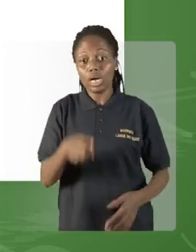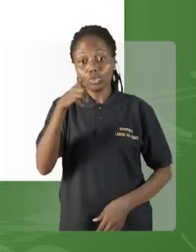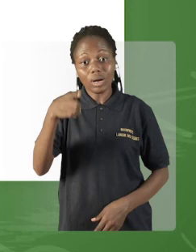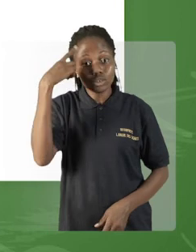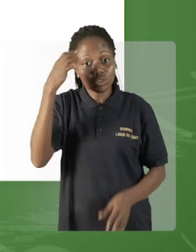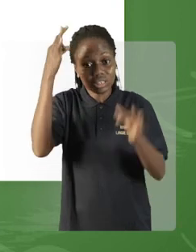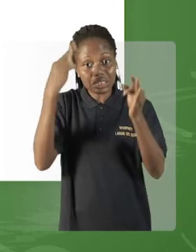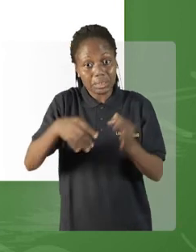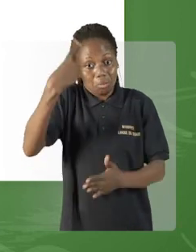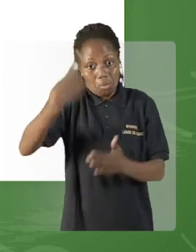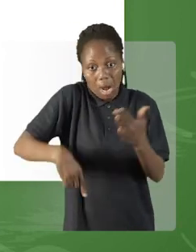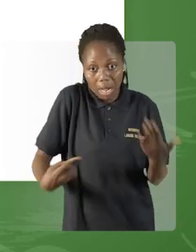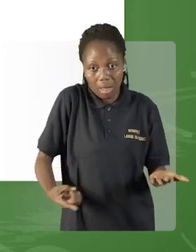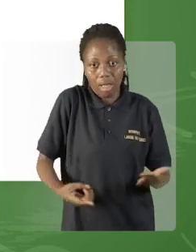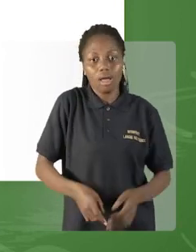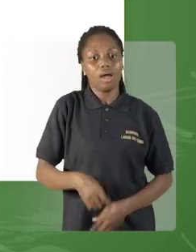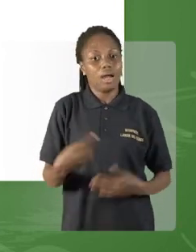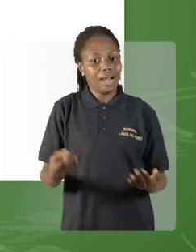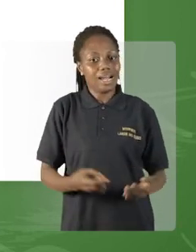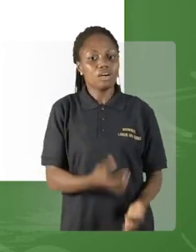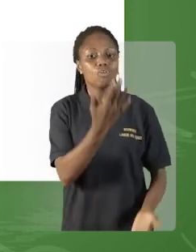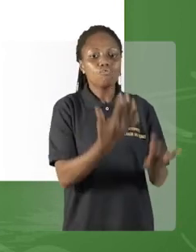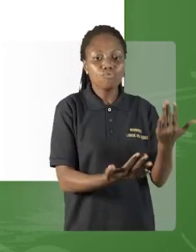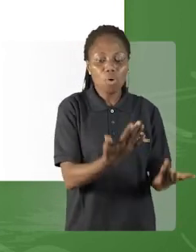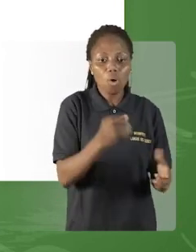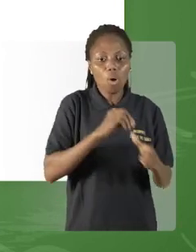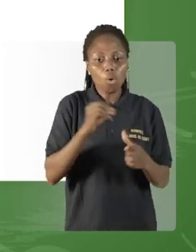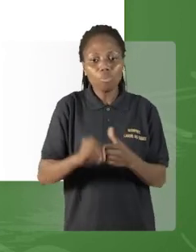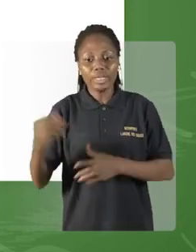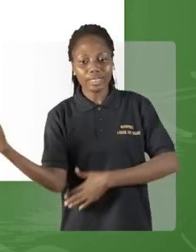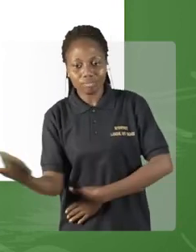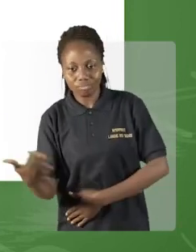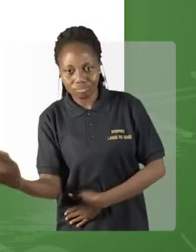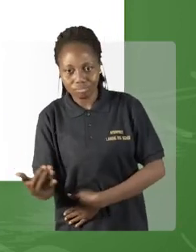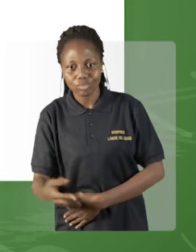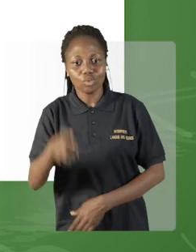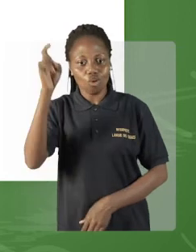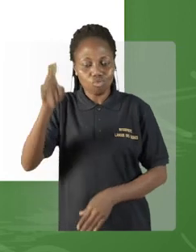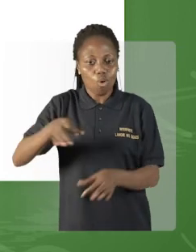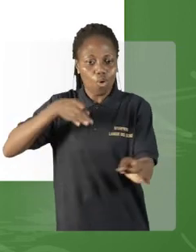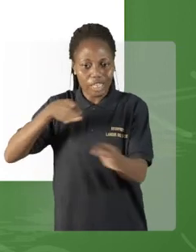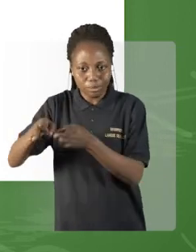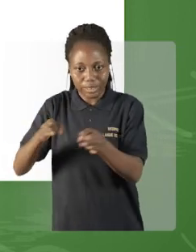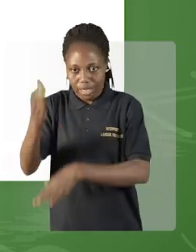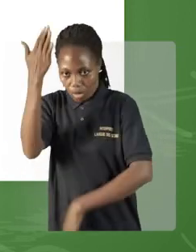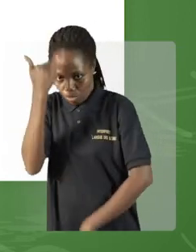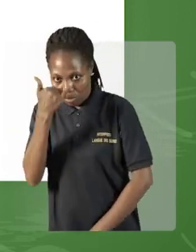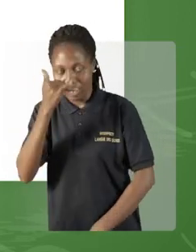ta décision en faveur de la sauvegarde de l'environnement.